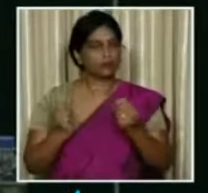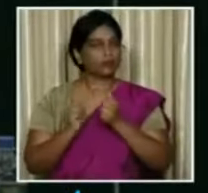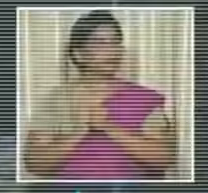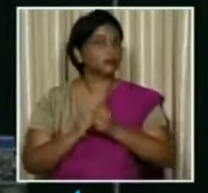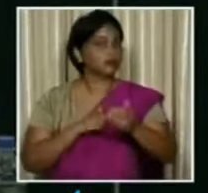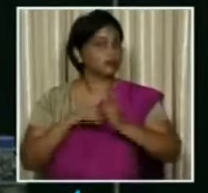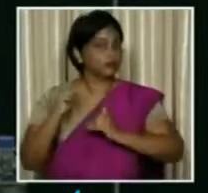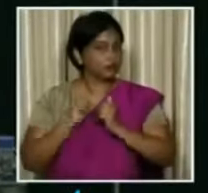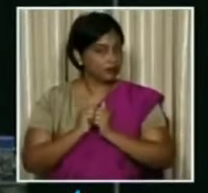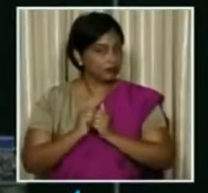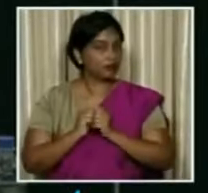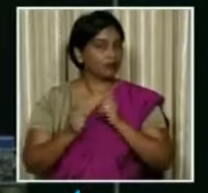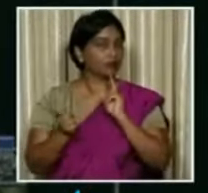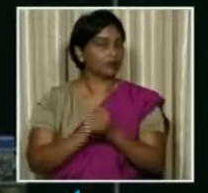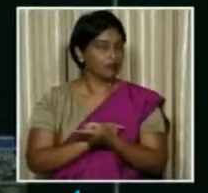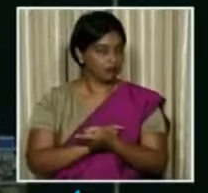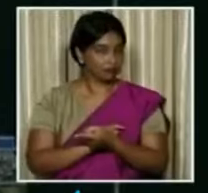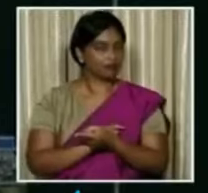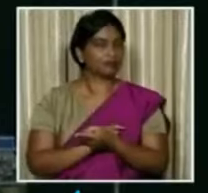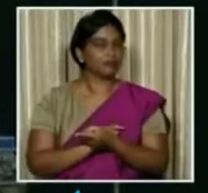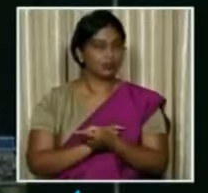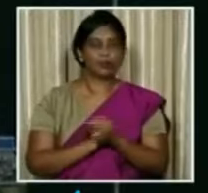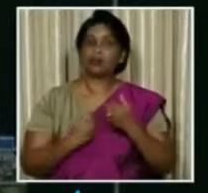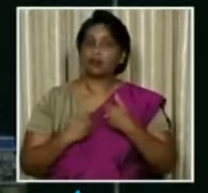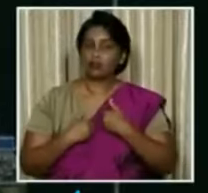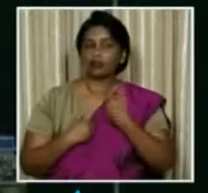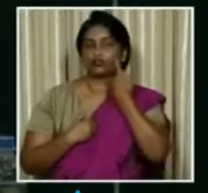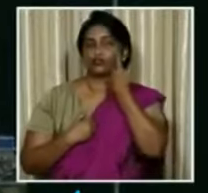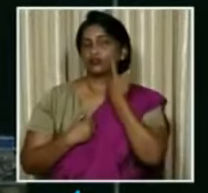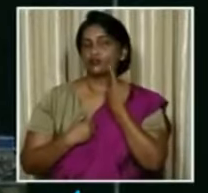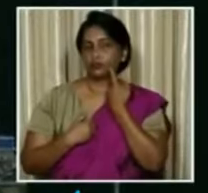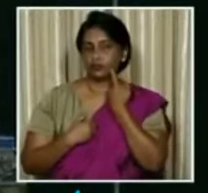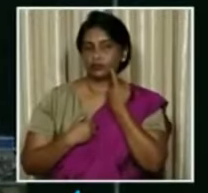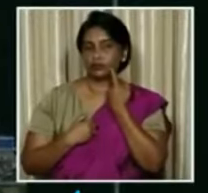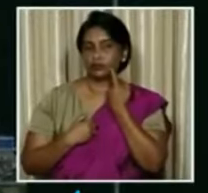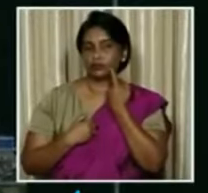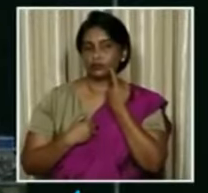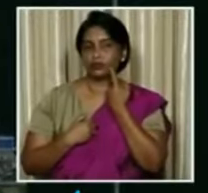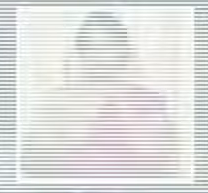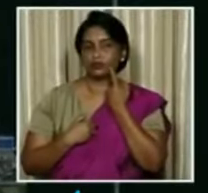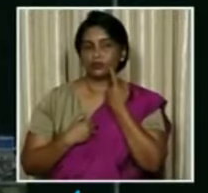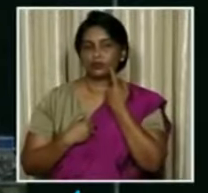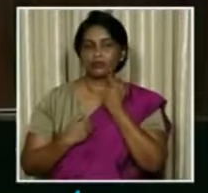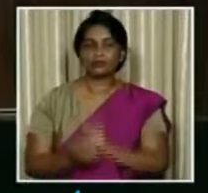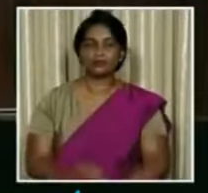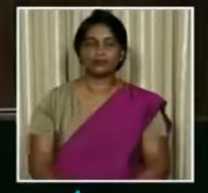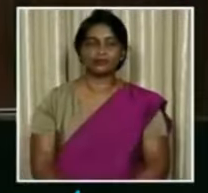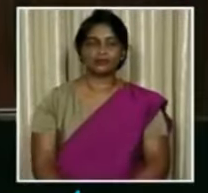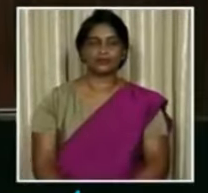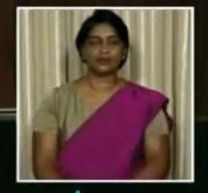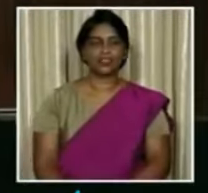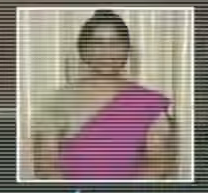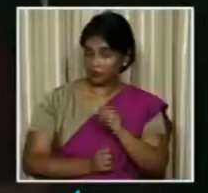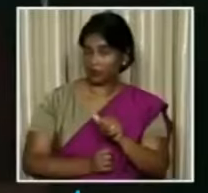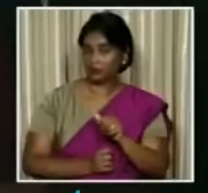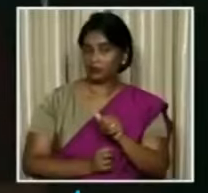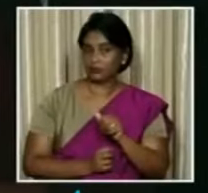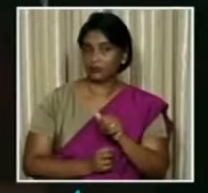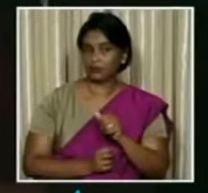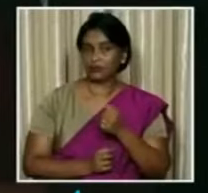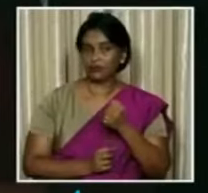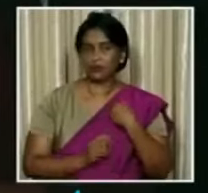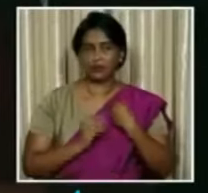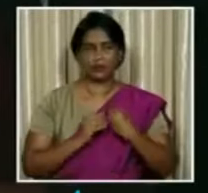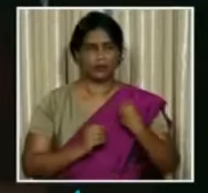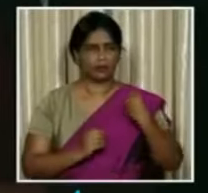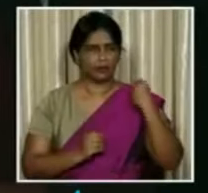ක්‍රියා කිරීම යට ගහලා වරප්‍රසාද කමිටුවේ ප්‍රශ්න කරනවා බොහොම ස්තුතියි කනගාටු පක්ෂ නායකතුමා මම හිතන්නේ